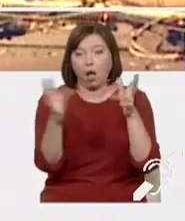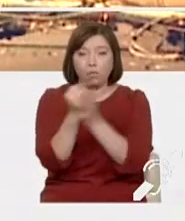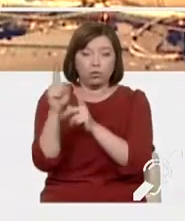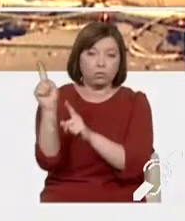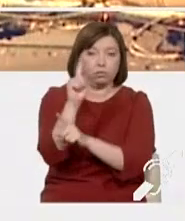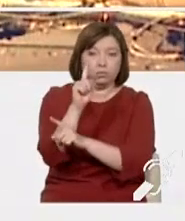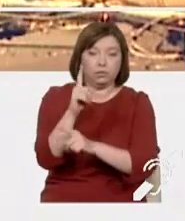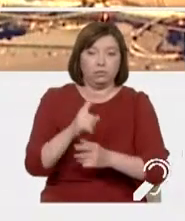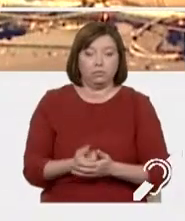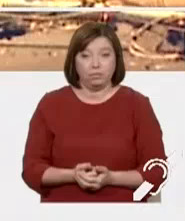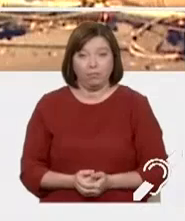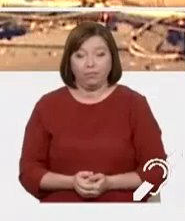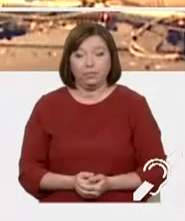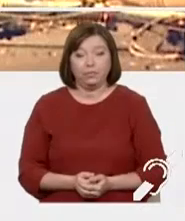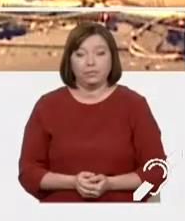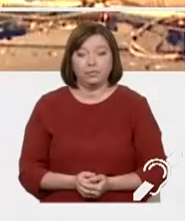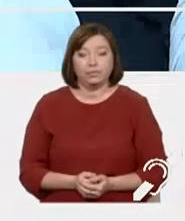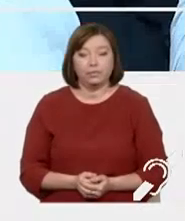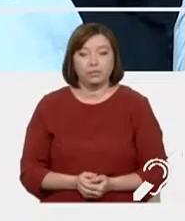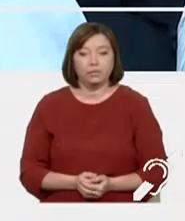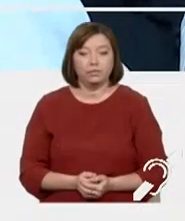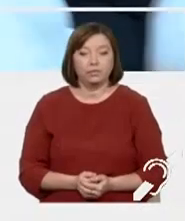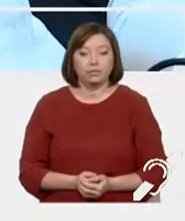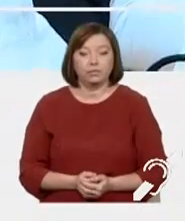în timpul deplasării.